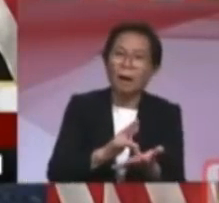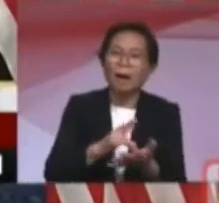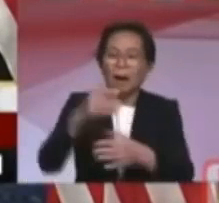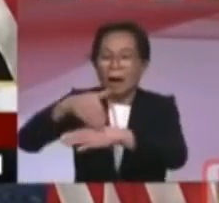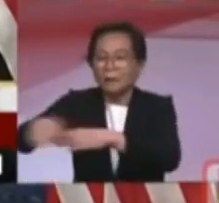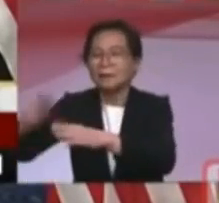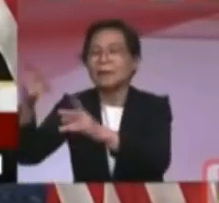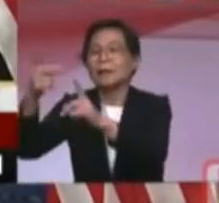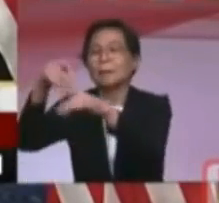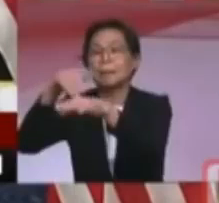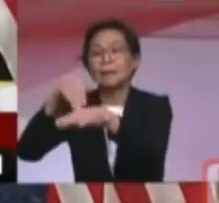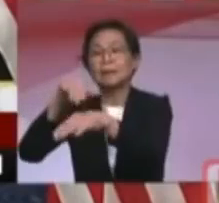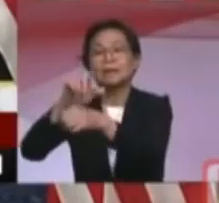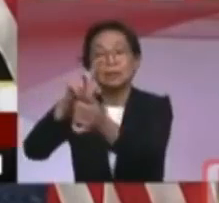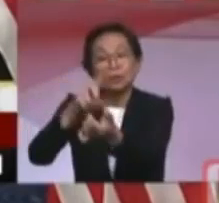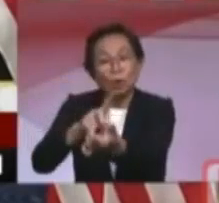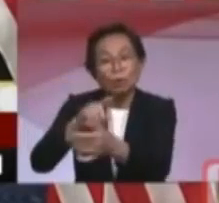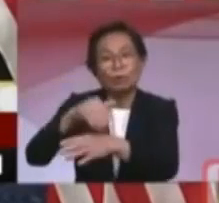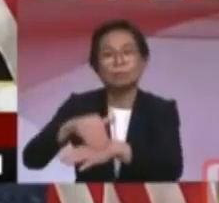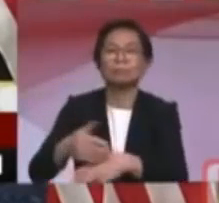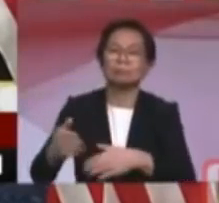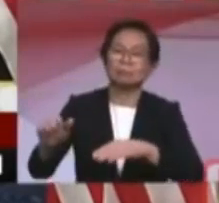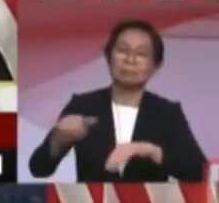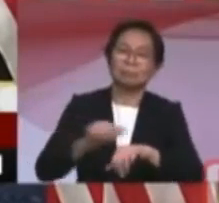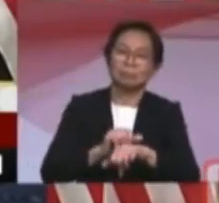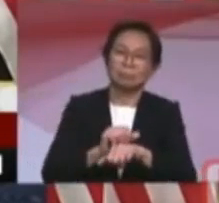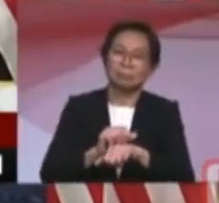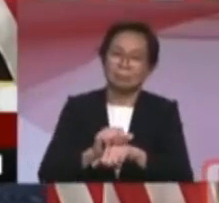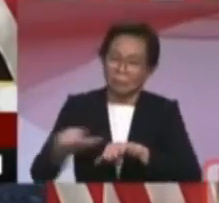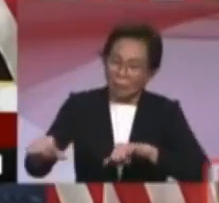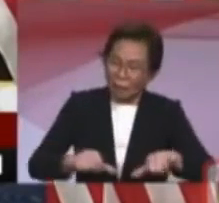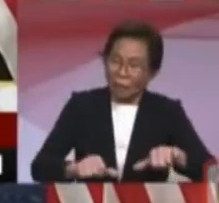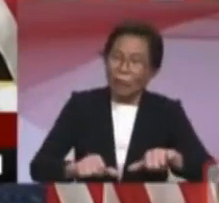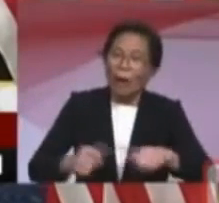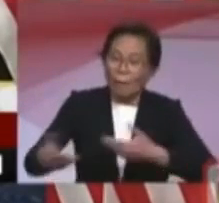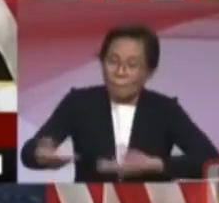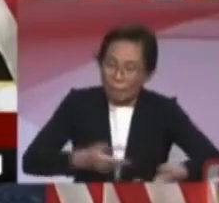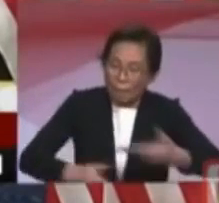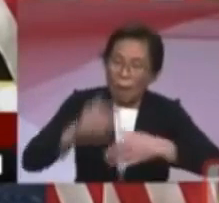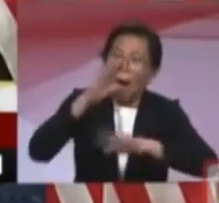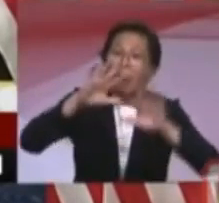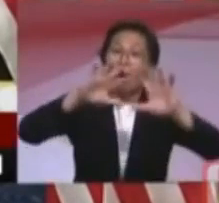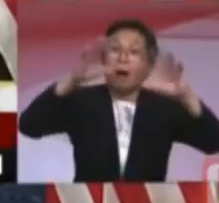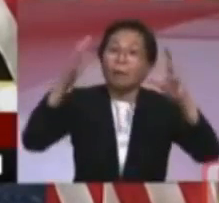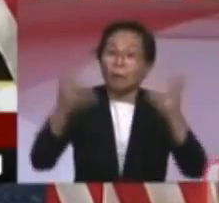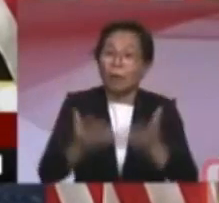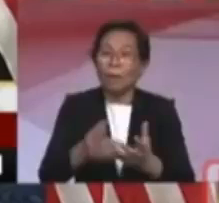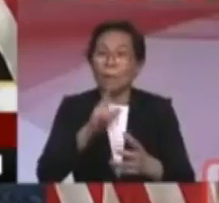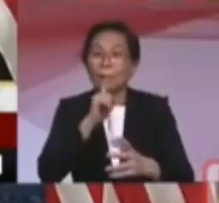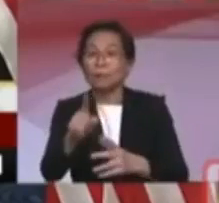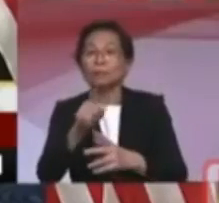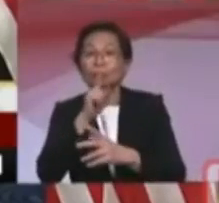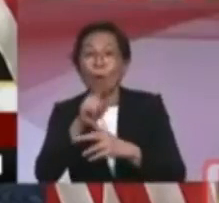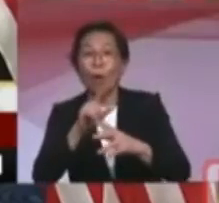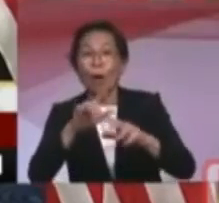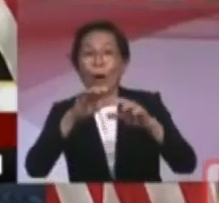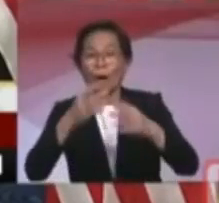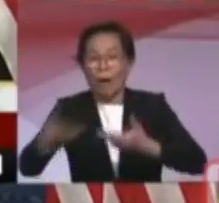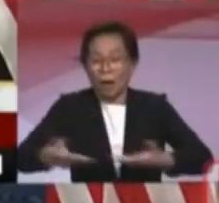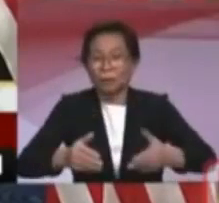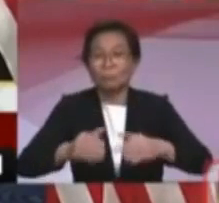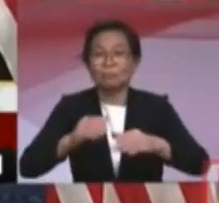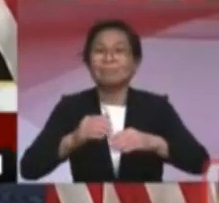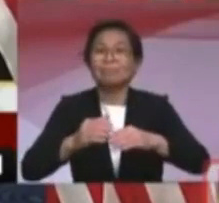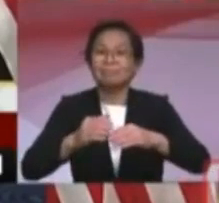kesehatan activity perdagangan antarabangsa memastikan rantaian bekalan tidak